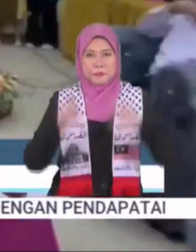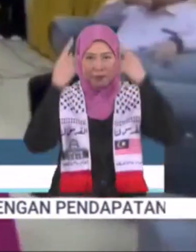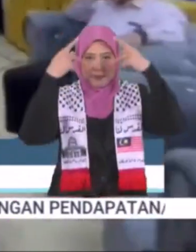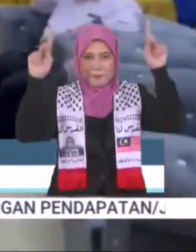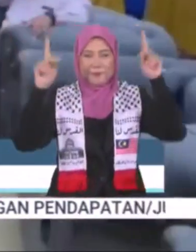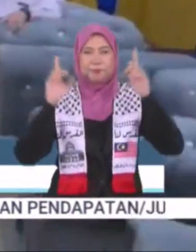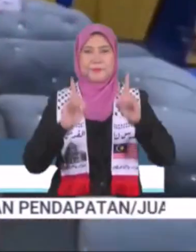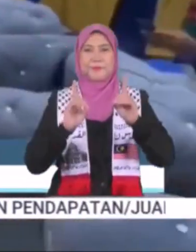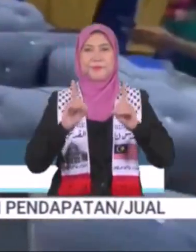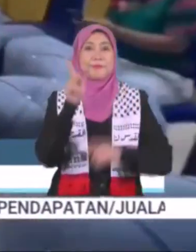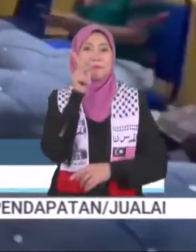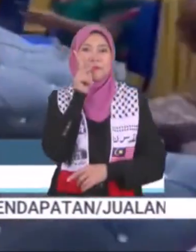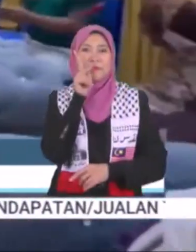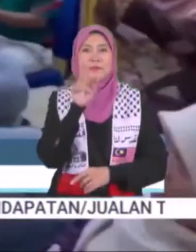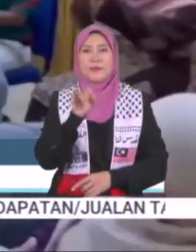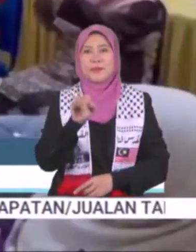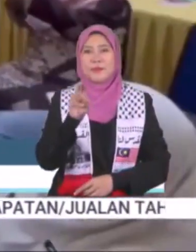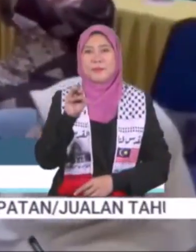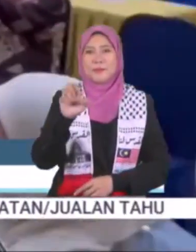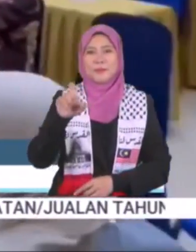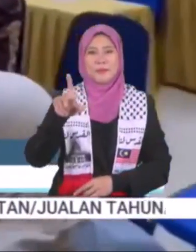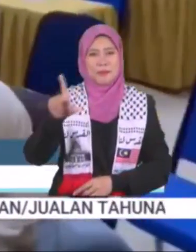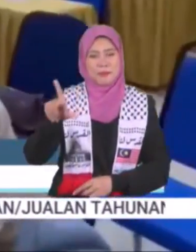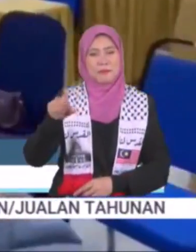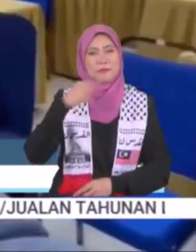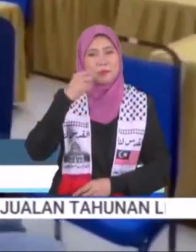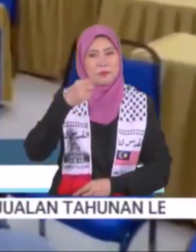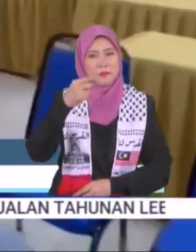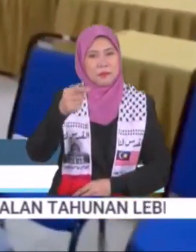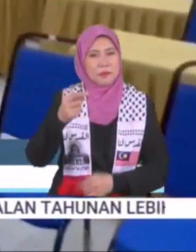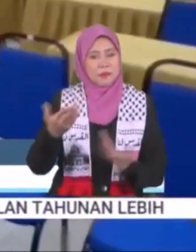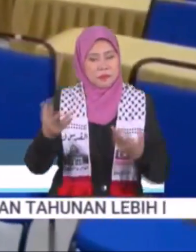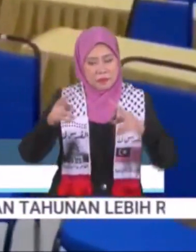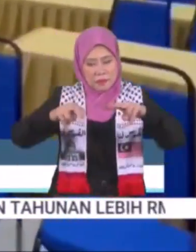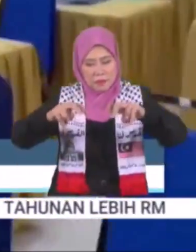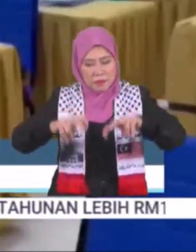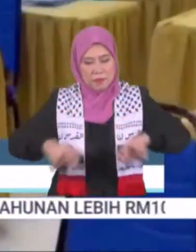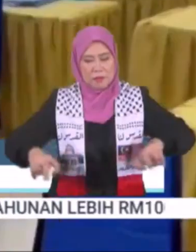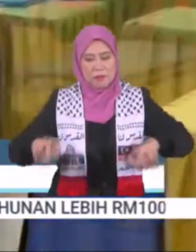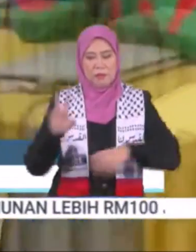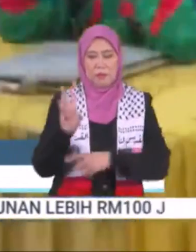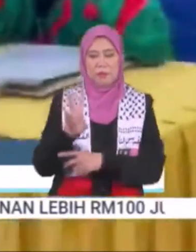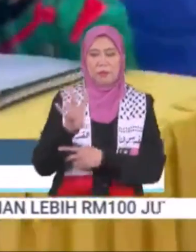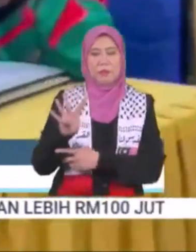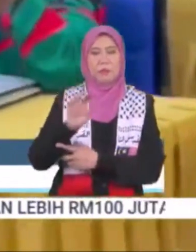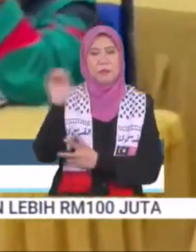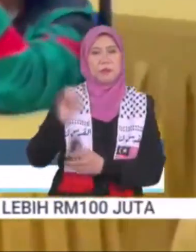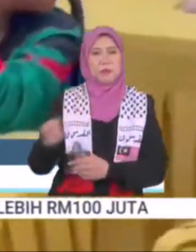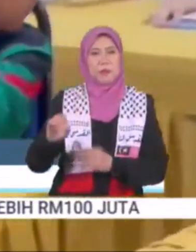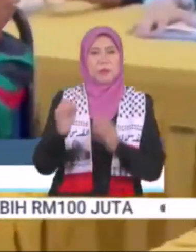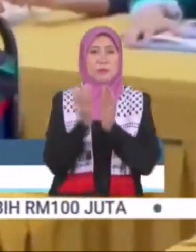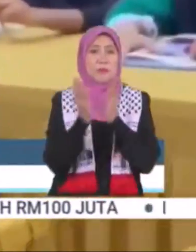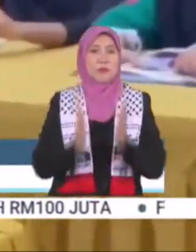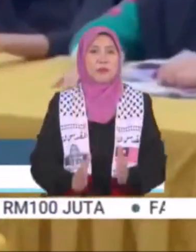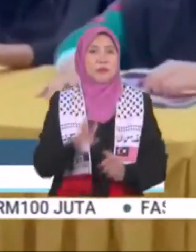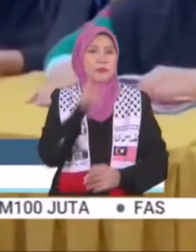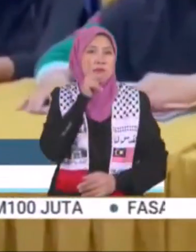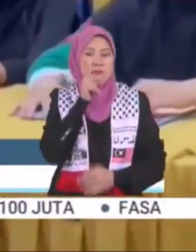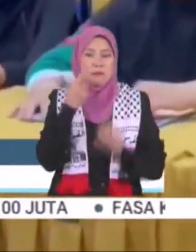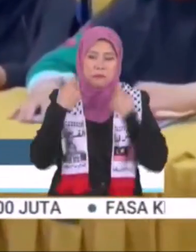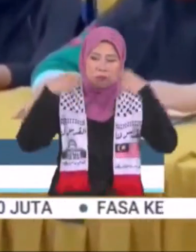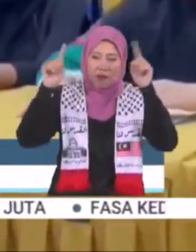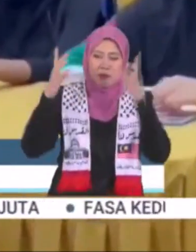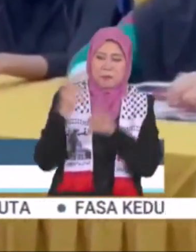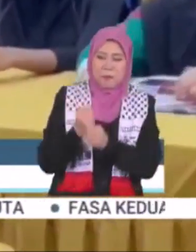Pengarah Pendidikan Negeri Kedah, Ismail Uthman berkata, berdasarkan kajian, lebih 74% murid-murid di Kedah